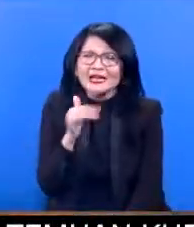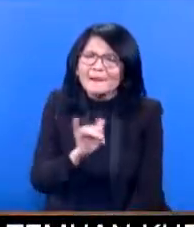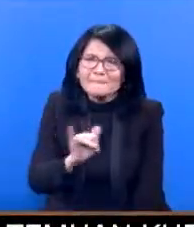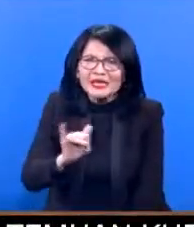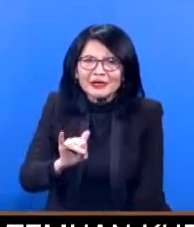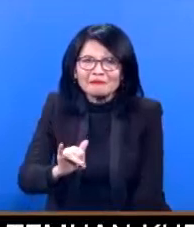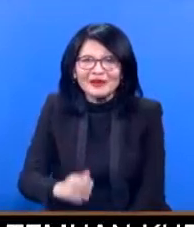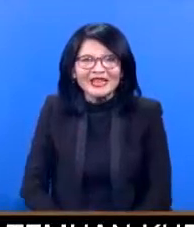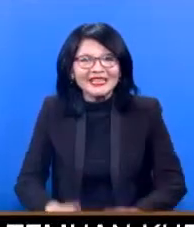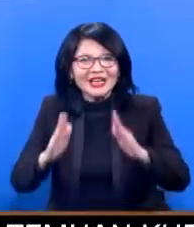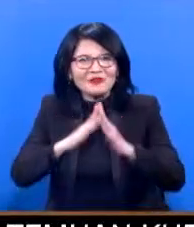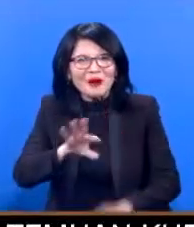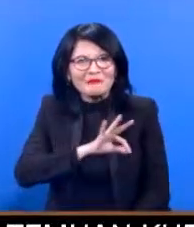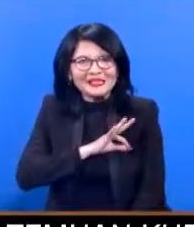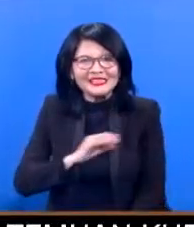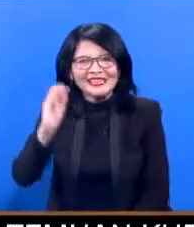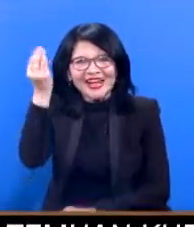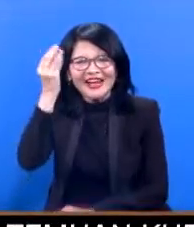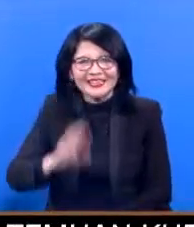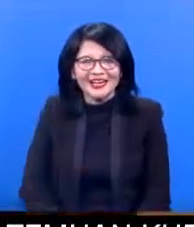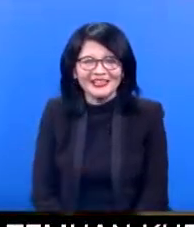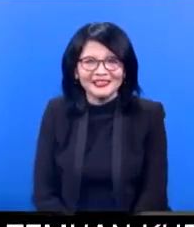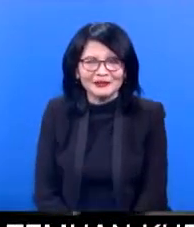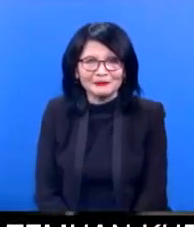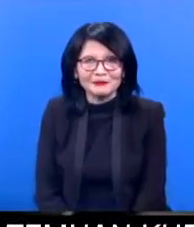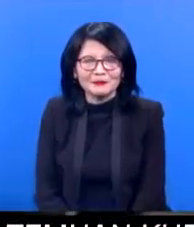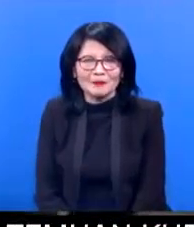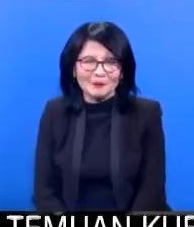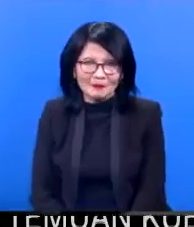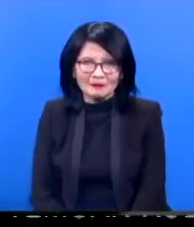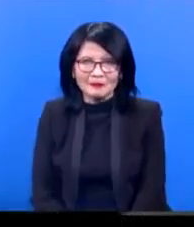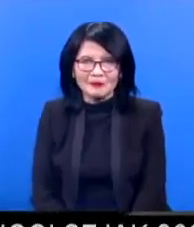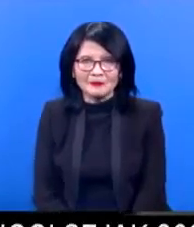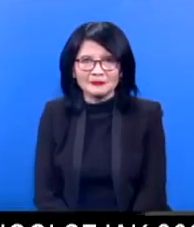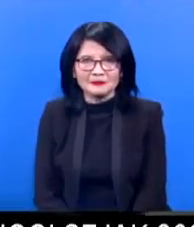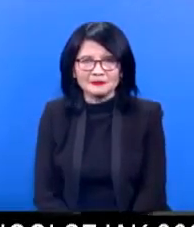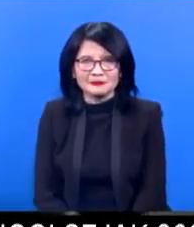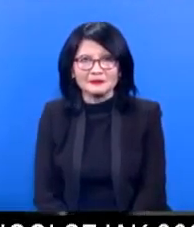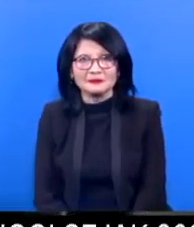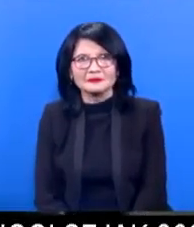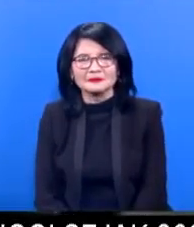dengan Istana Merdeka Hai hasil Nawir Sidrap Sulawesi Selatan Bro